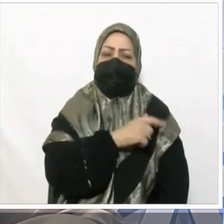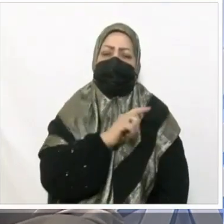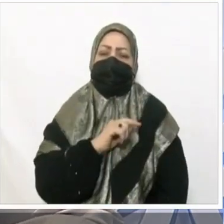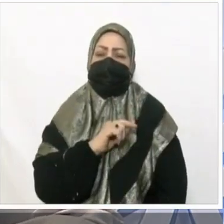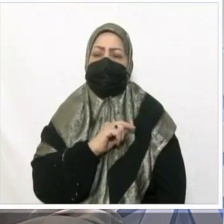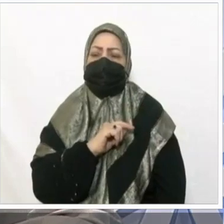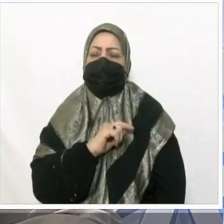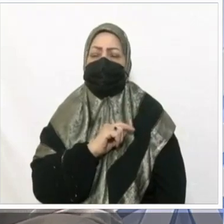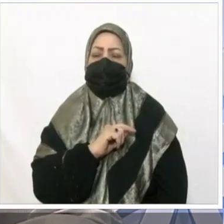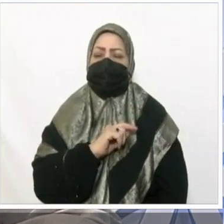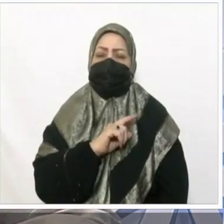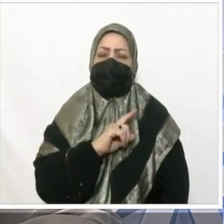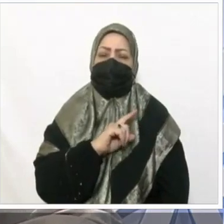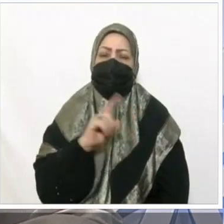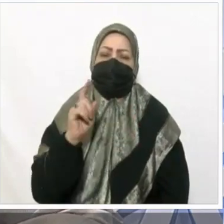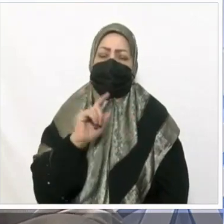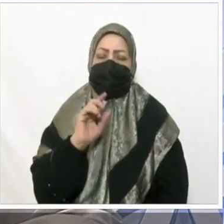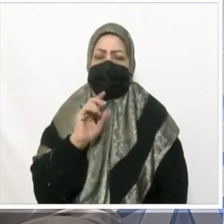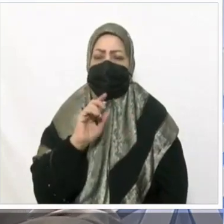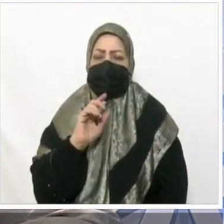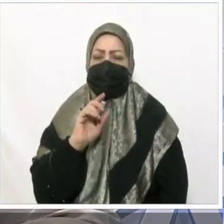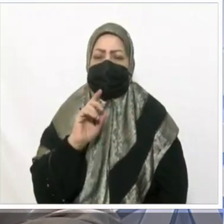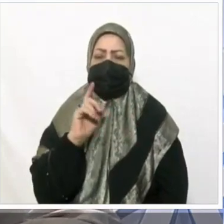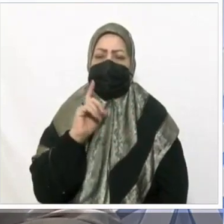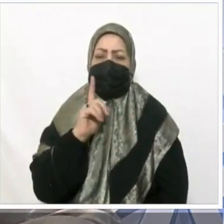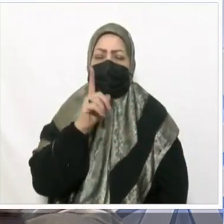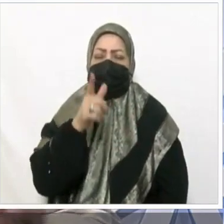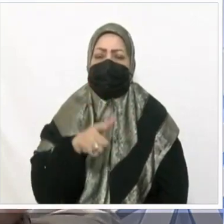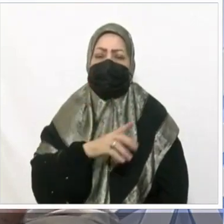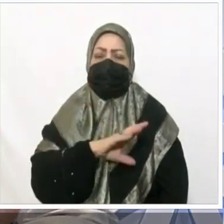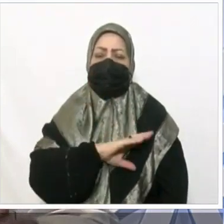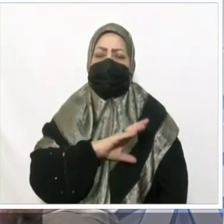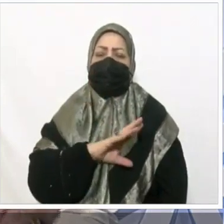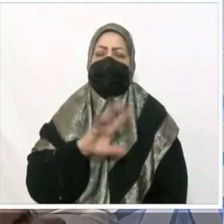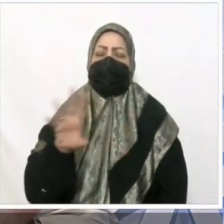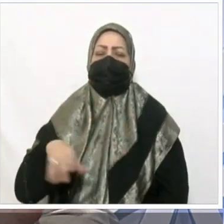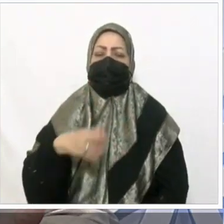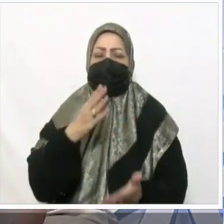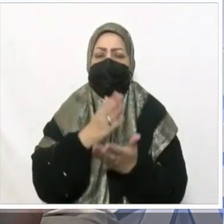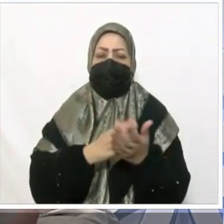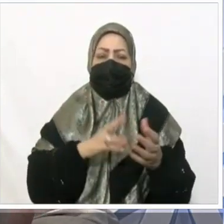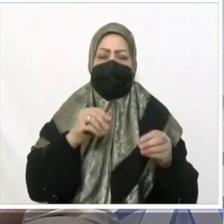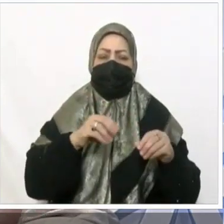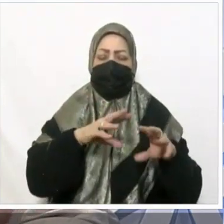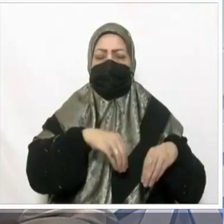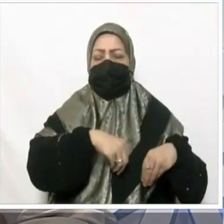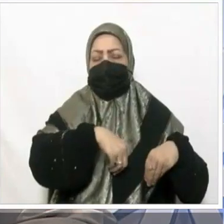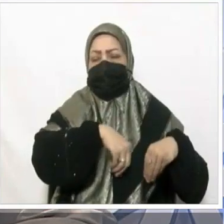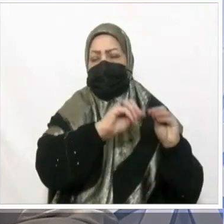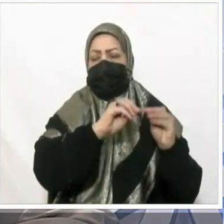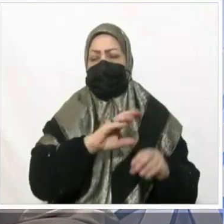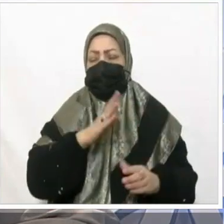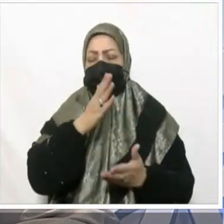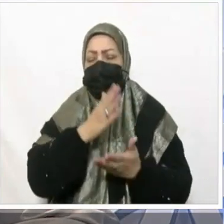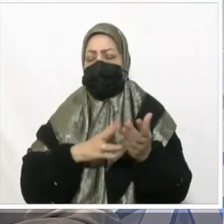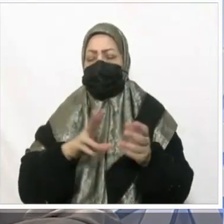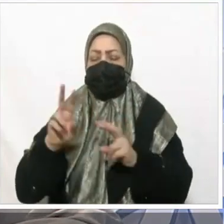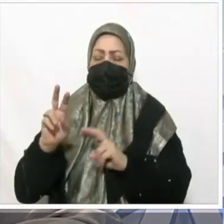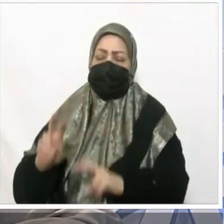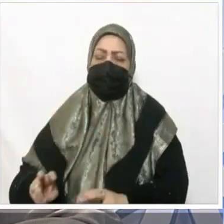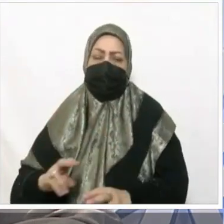أن تتصدق بجزء من الأرض وتترك الباقي للورثة هذا أيضا أمر